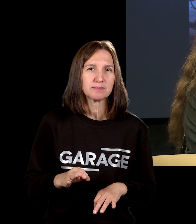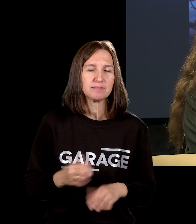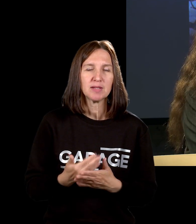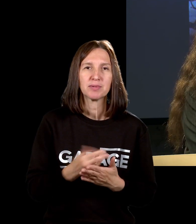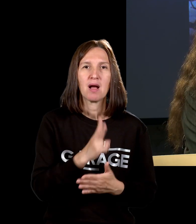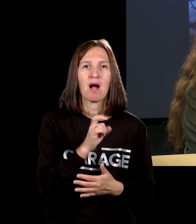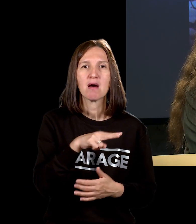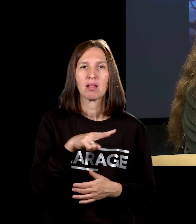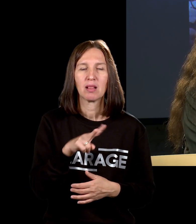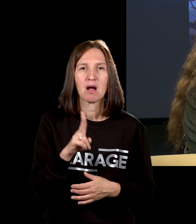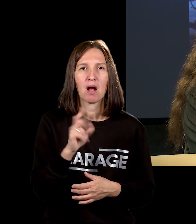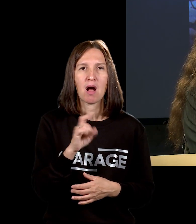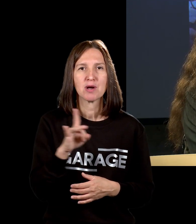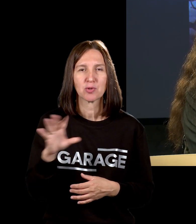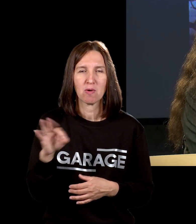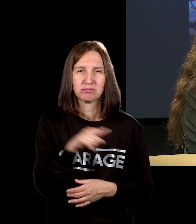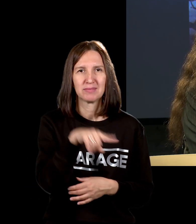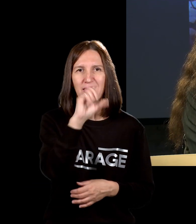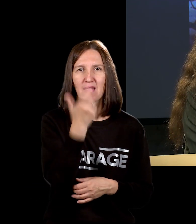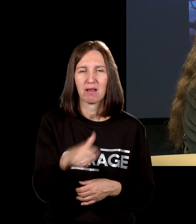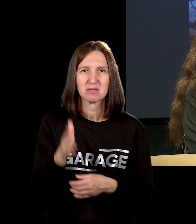Карло Каро, да, итальянским футуристом,